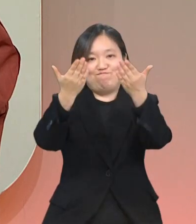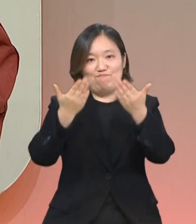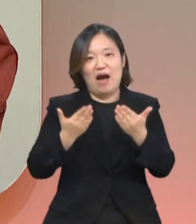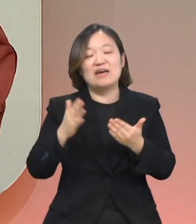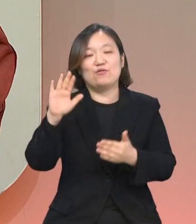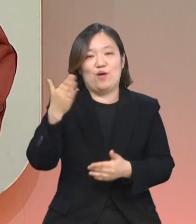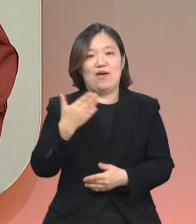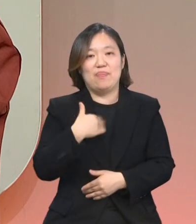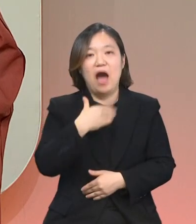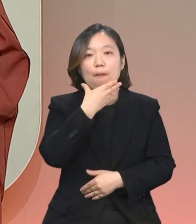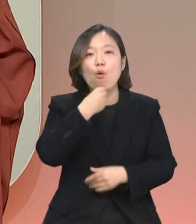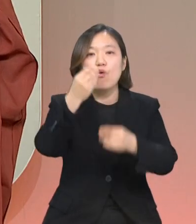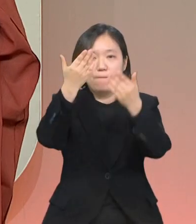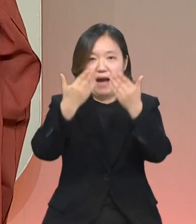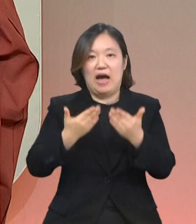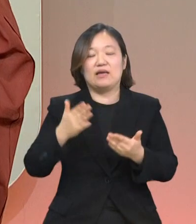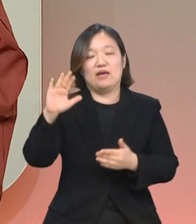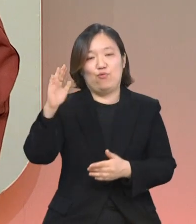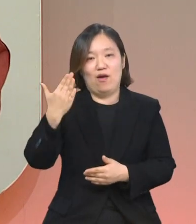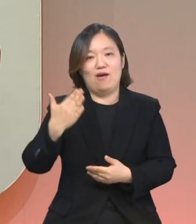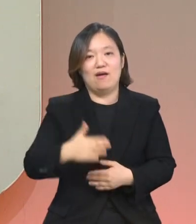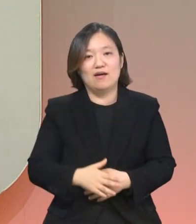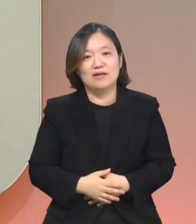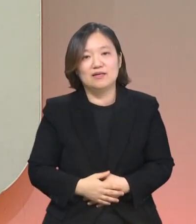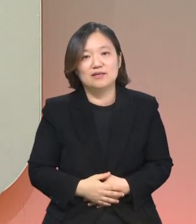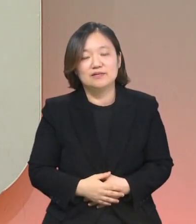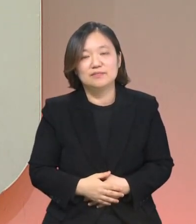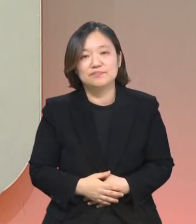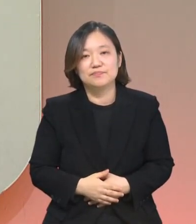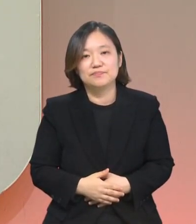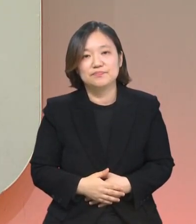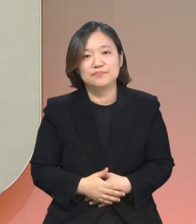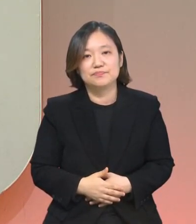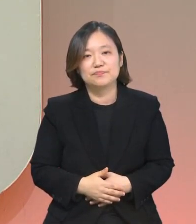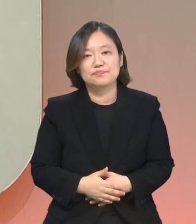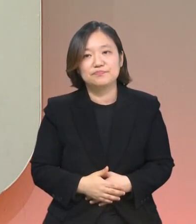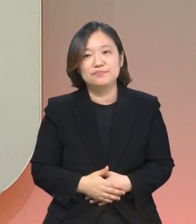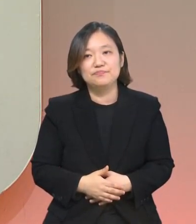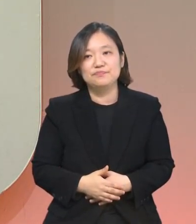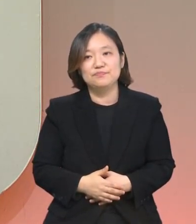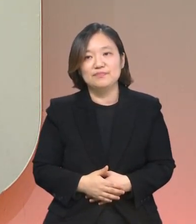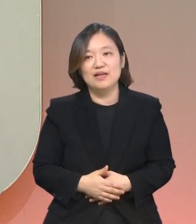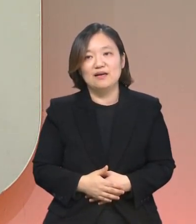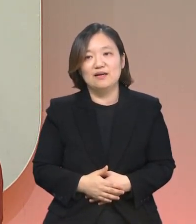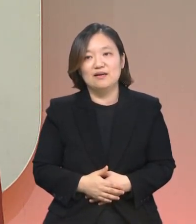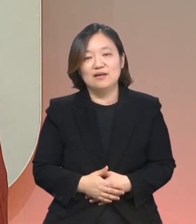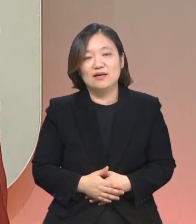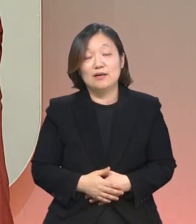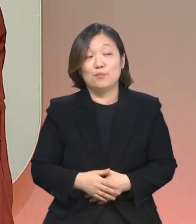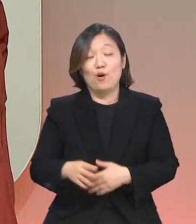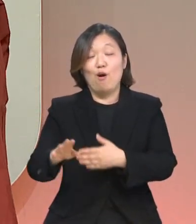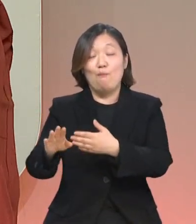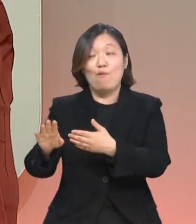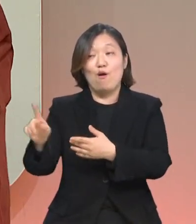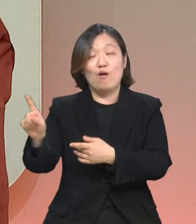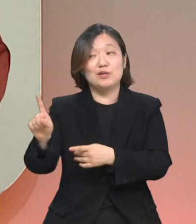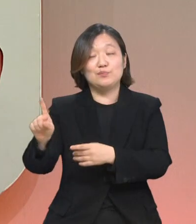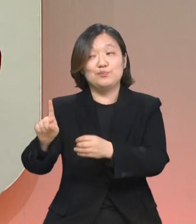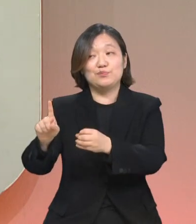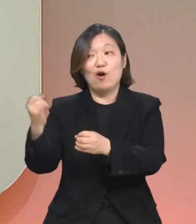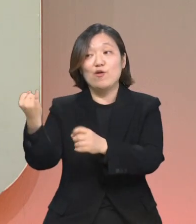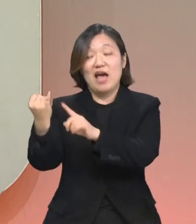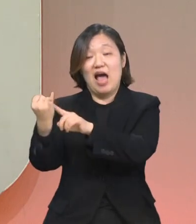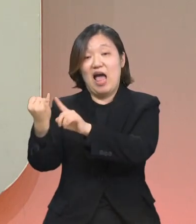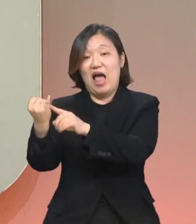겁니다 그 소나무 애청자이신 어느 불자님이 있어요 여성